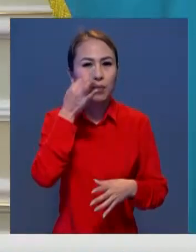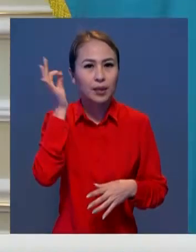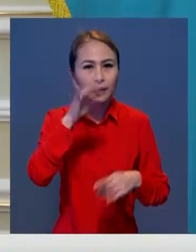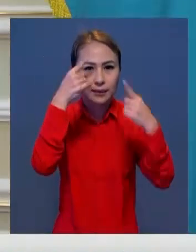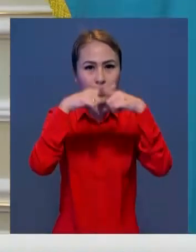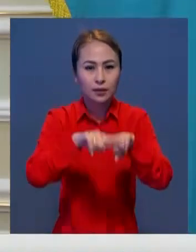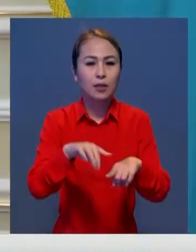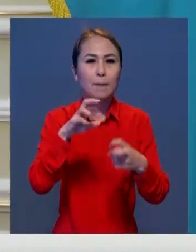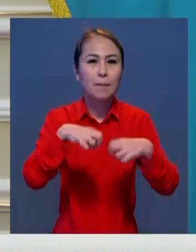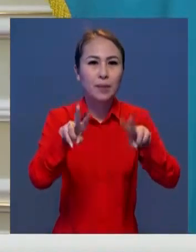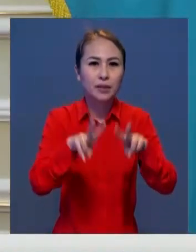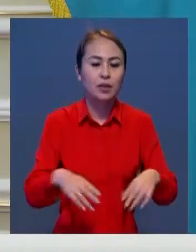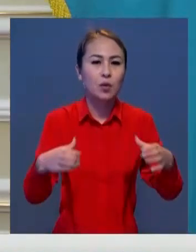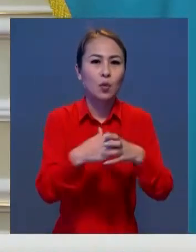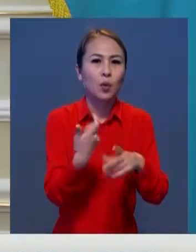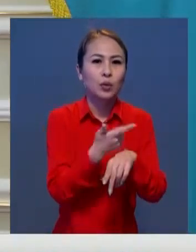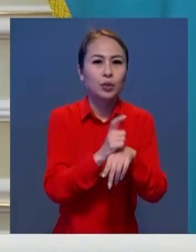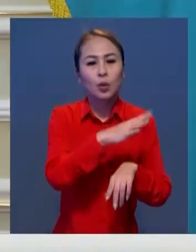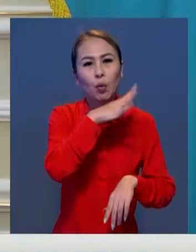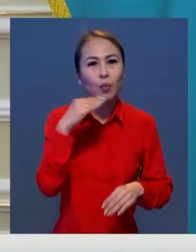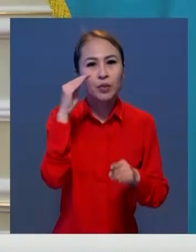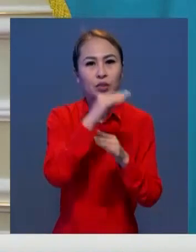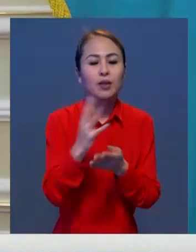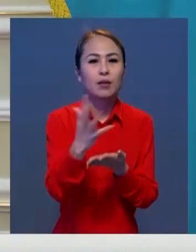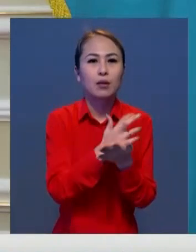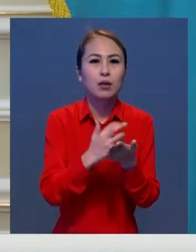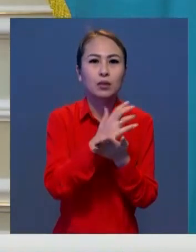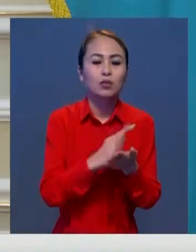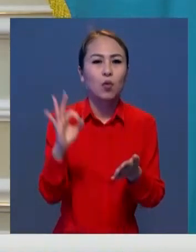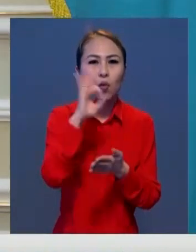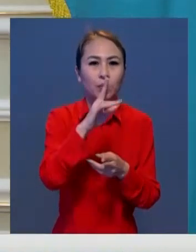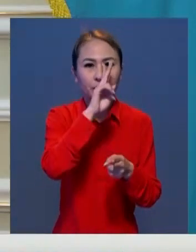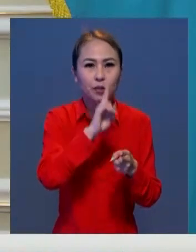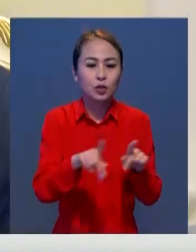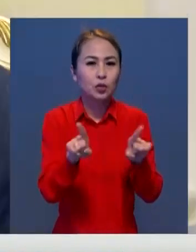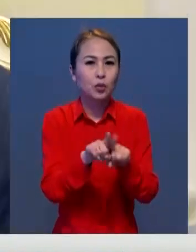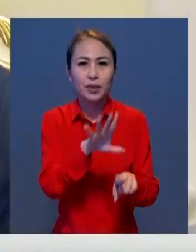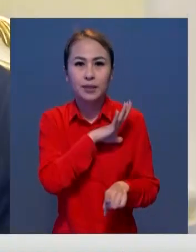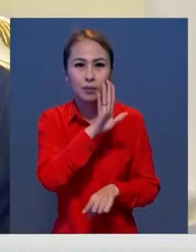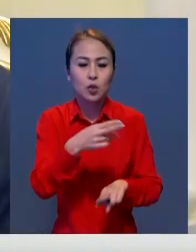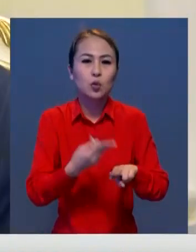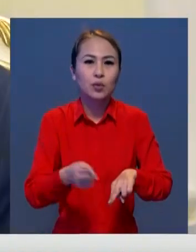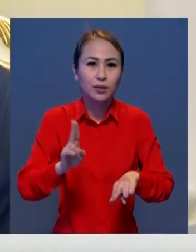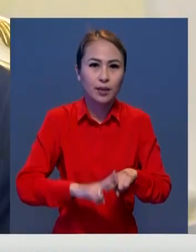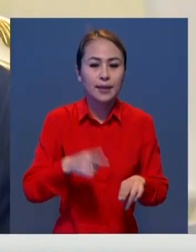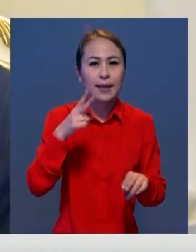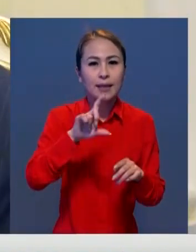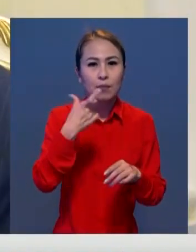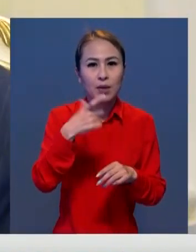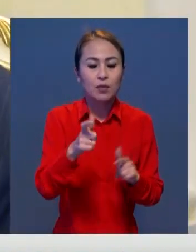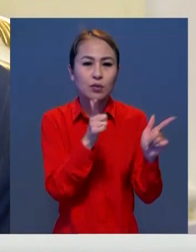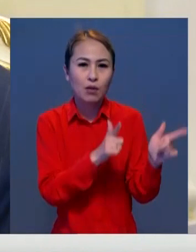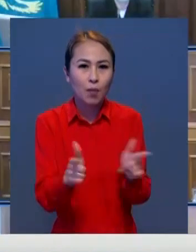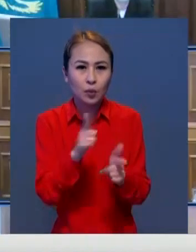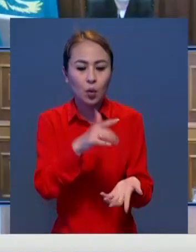техникалық мамандар өте көп. Осыған дейін жинақталған кадрлық әлеуетті жоғалтуға жол бермеу керек. Сондықтан Екібастұзды